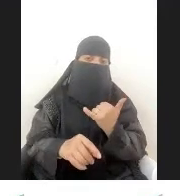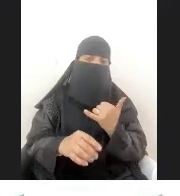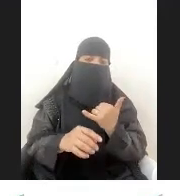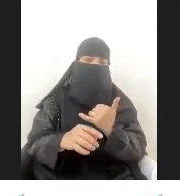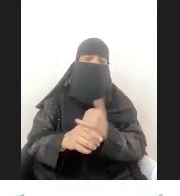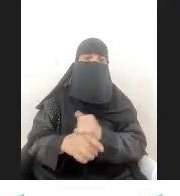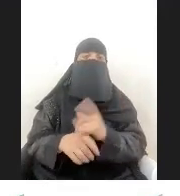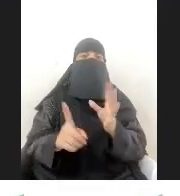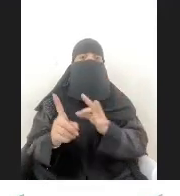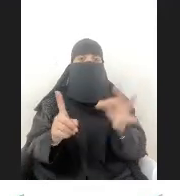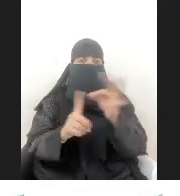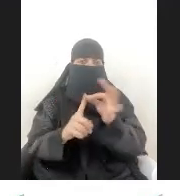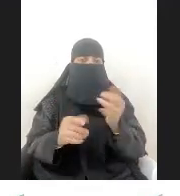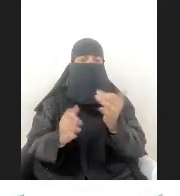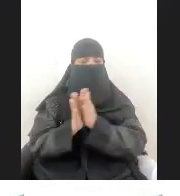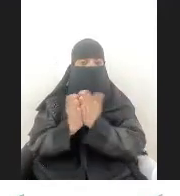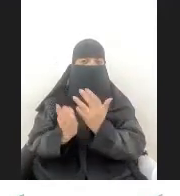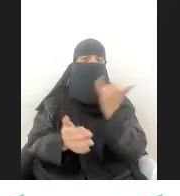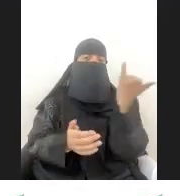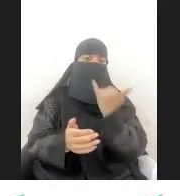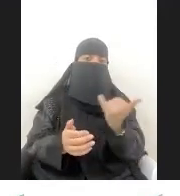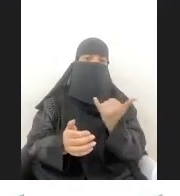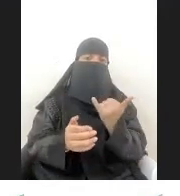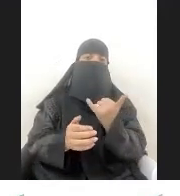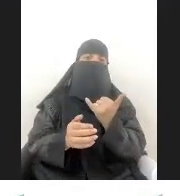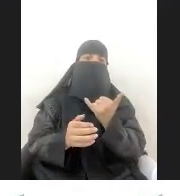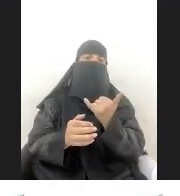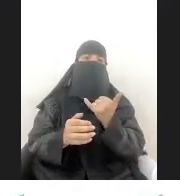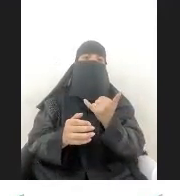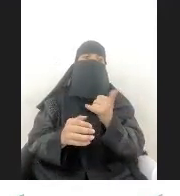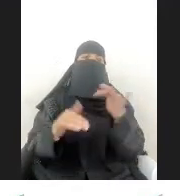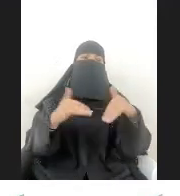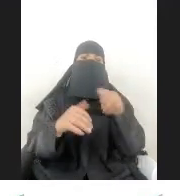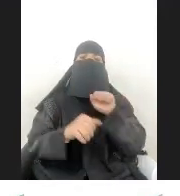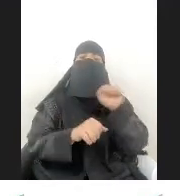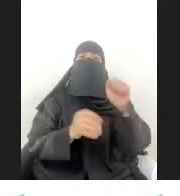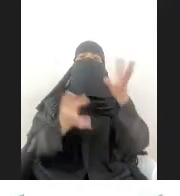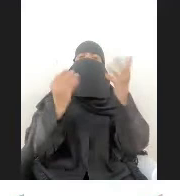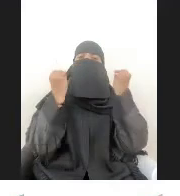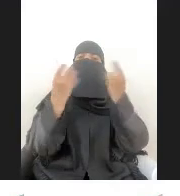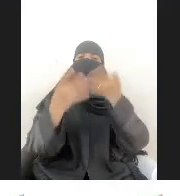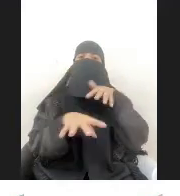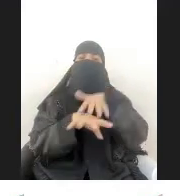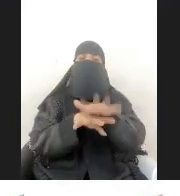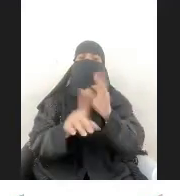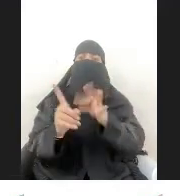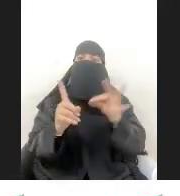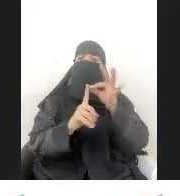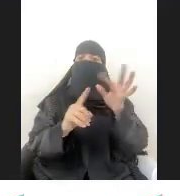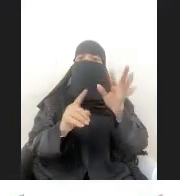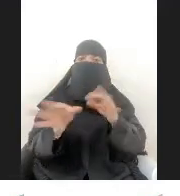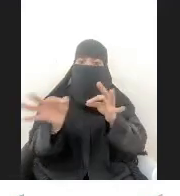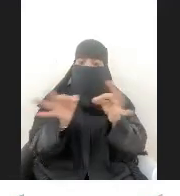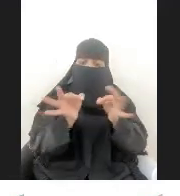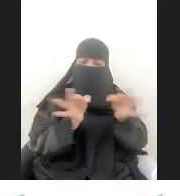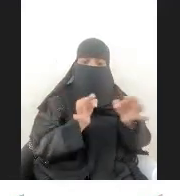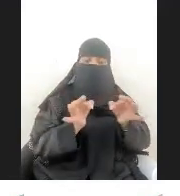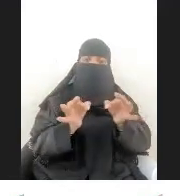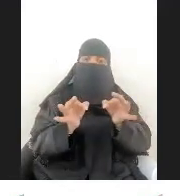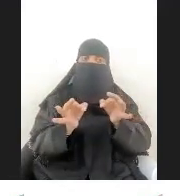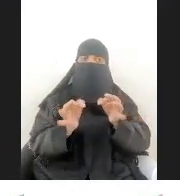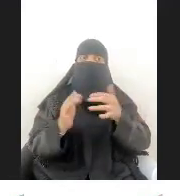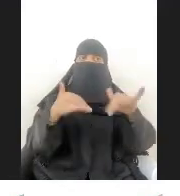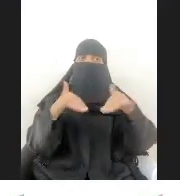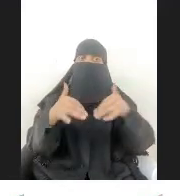أهداف المادة مهمة بشكل خاص للتعلم المدمج، لأن الأهداف يمكن أن تحدد آلية تسليم المحتوى، كيف